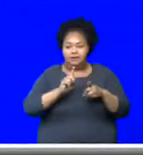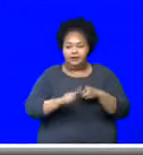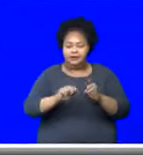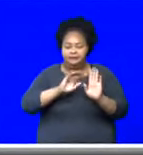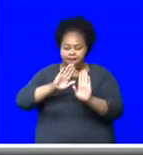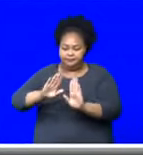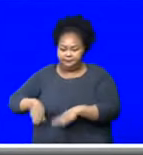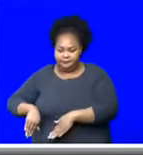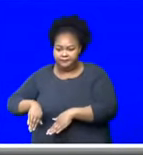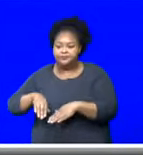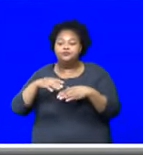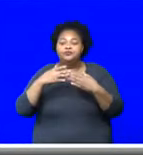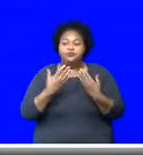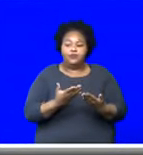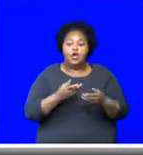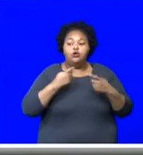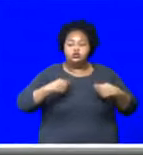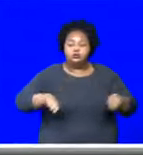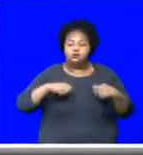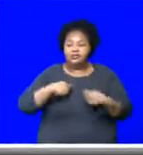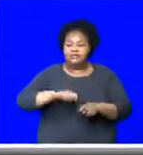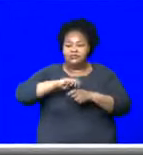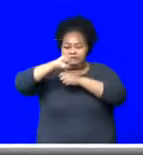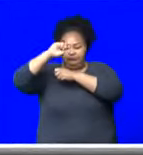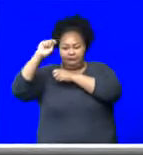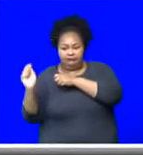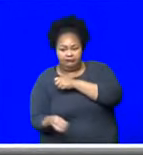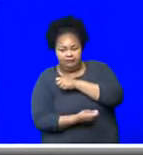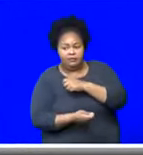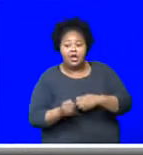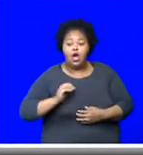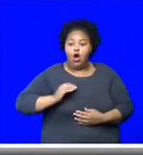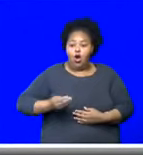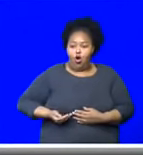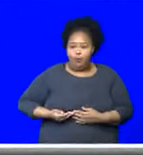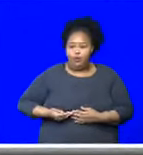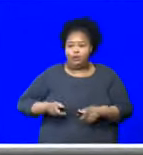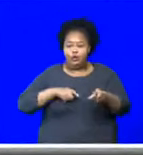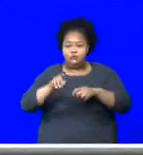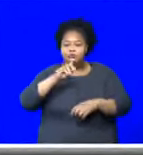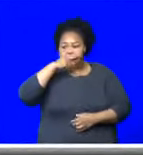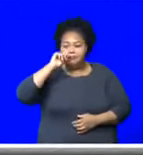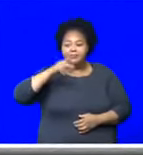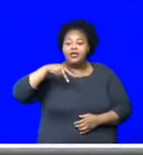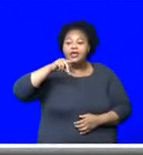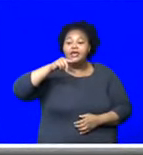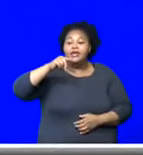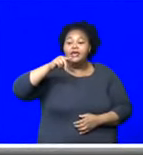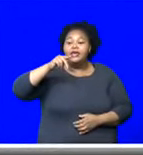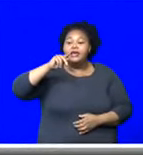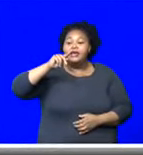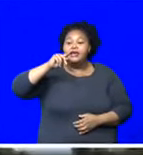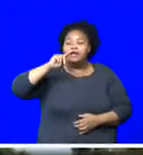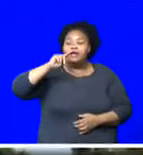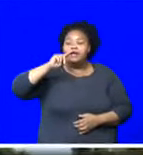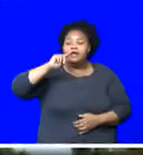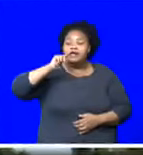Emdlalweni weligalofu inhlangano edlalisa indzebe ePGA Championships yabomake seyivetile ukuthi imali itawudlalelwa kule minyaka itaba